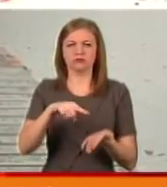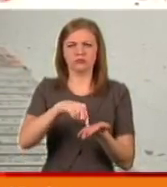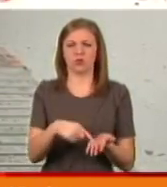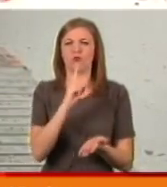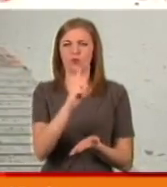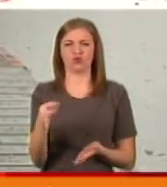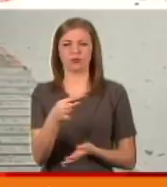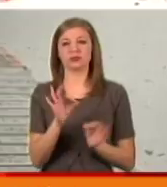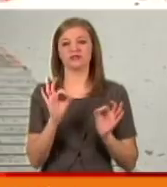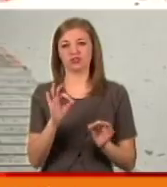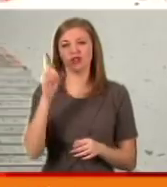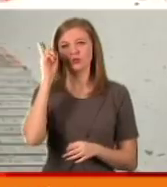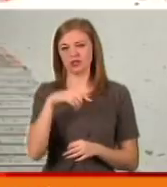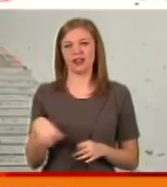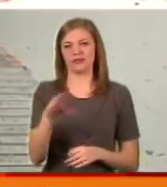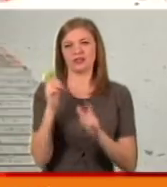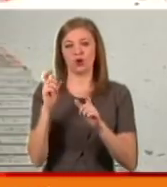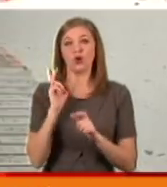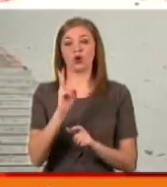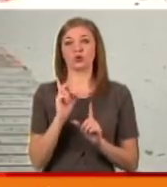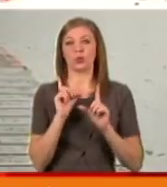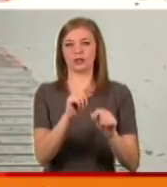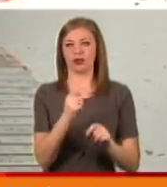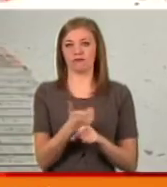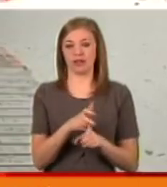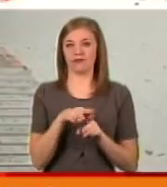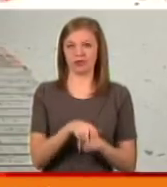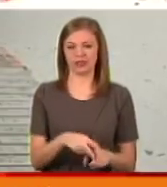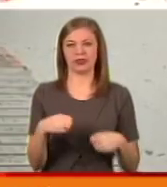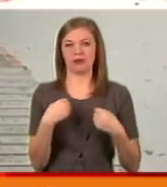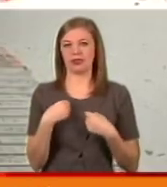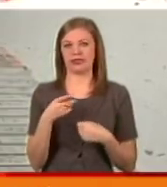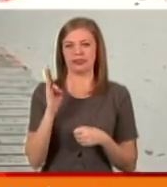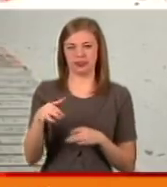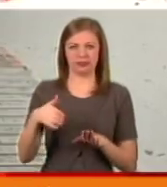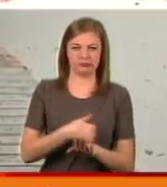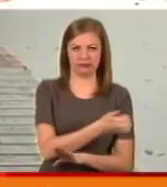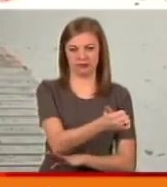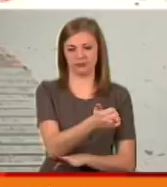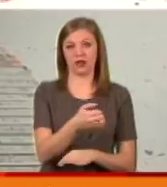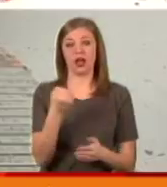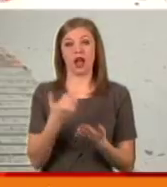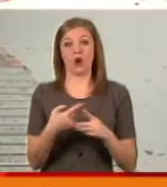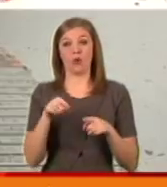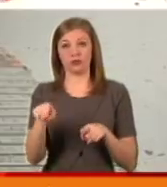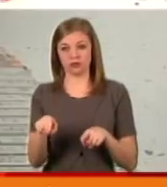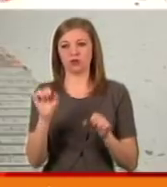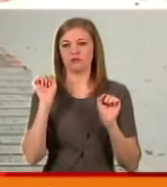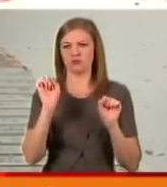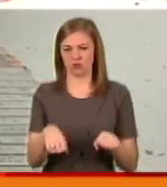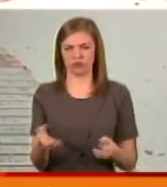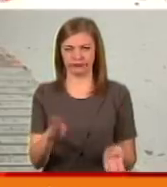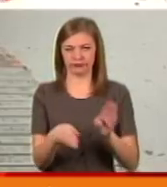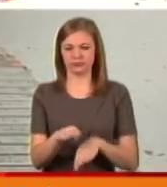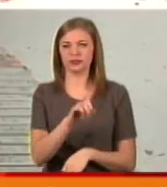кожній області. Звичайно, що про них знали всі далекобійники, і той, хто їхав з перевантаженням, намагався їх якось об'їхати. Ось цей комплекс можна